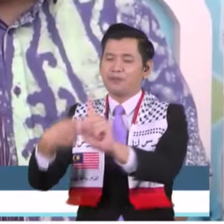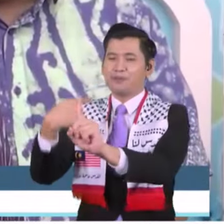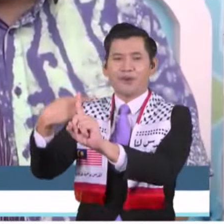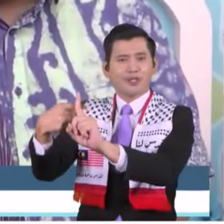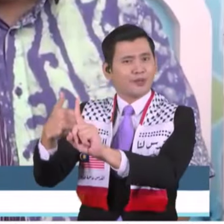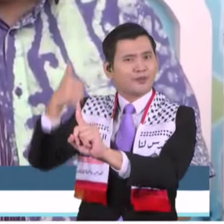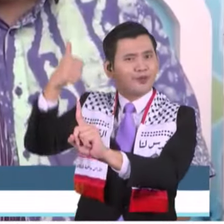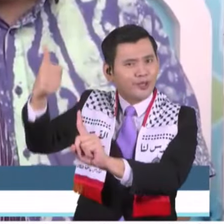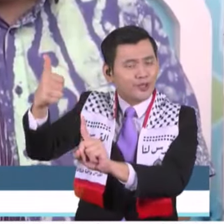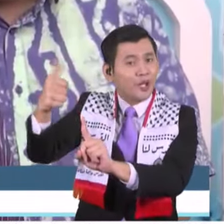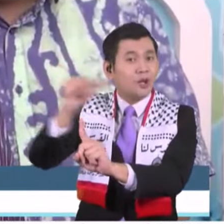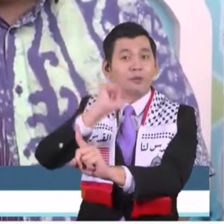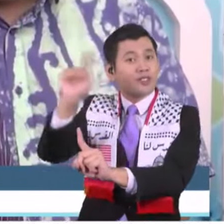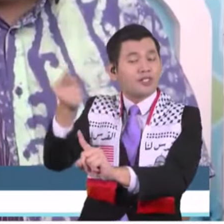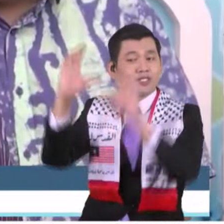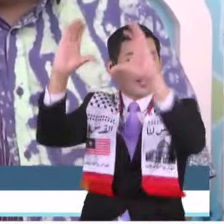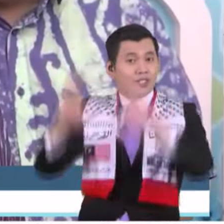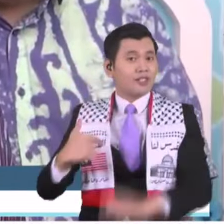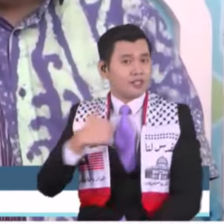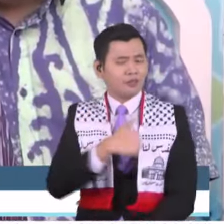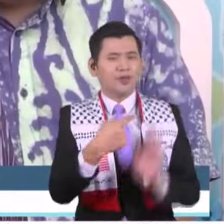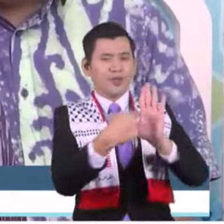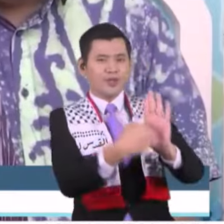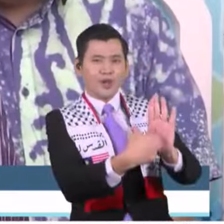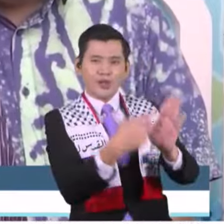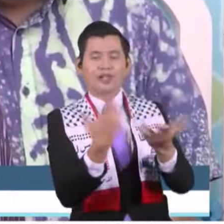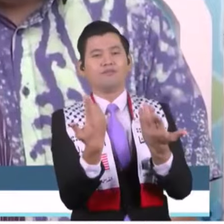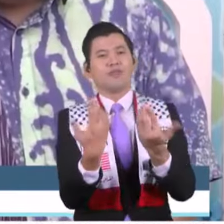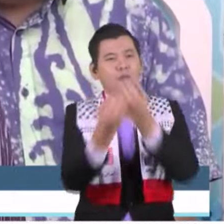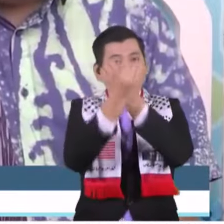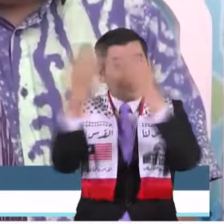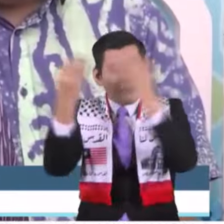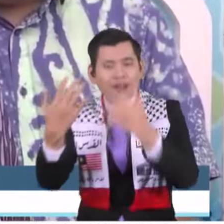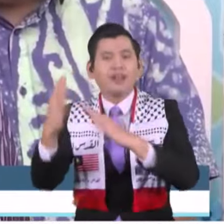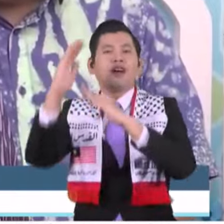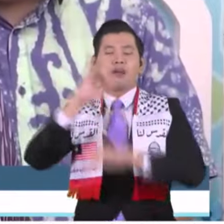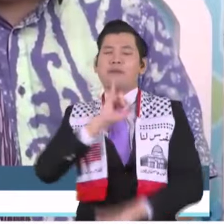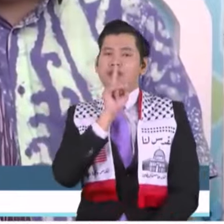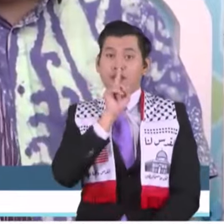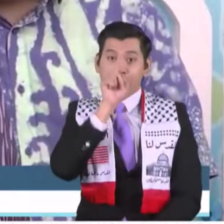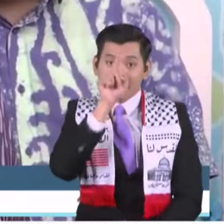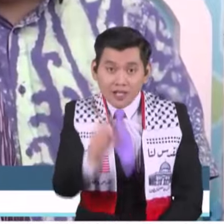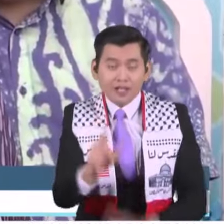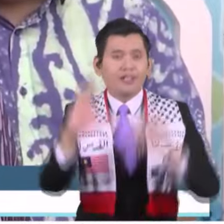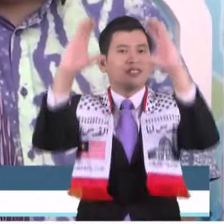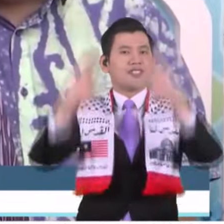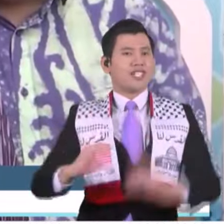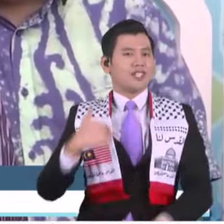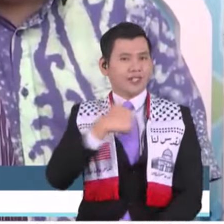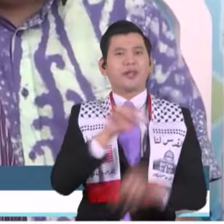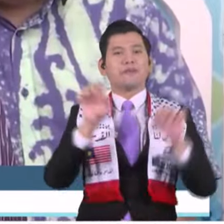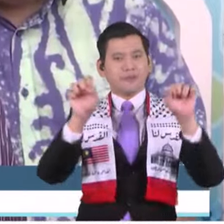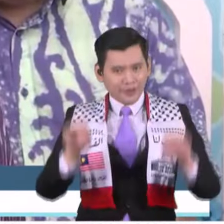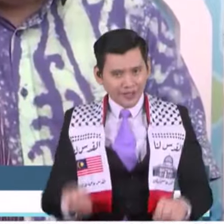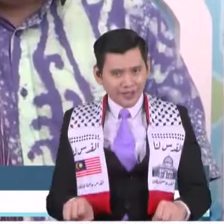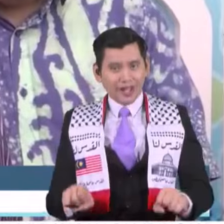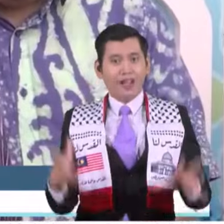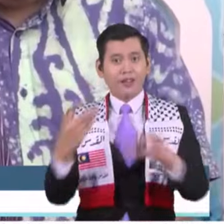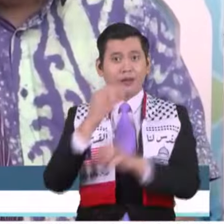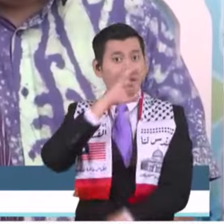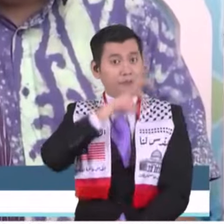kepada bukan hanya cara kita menyiarkan berita tapi harapan saya juga nanti mungkin cara kita boleh